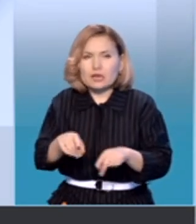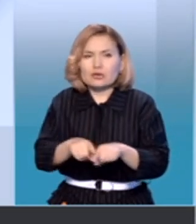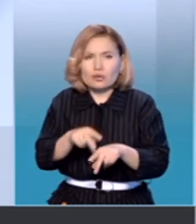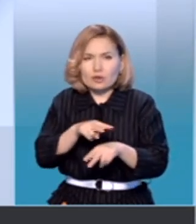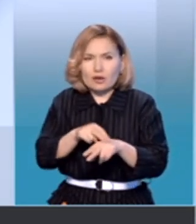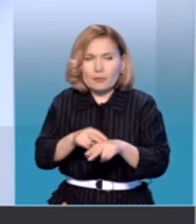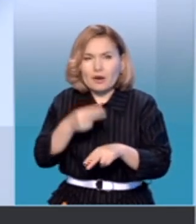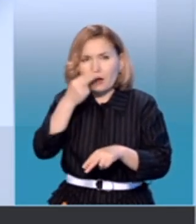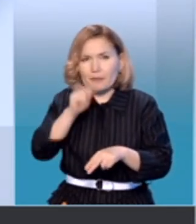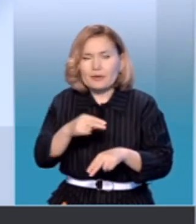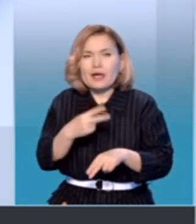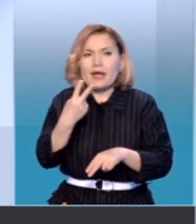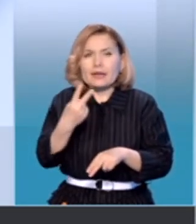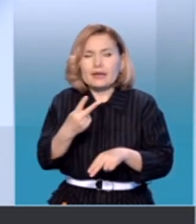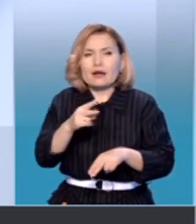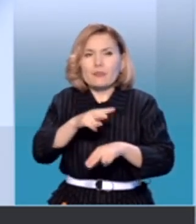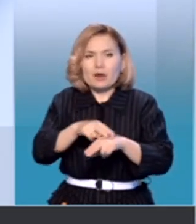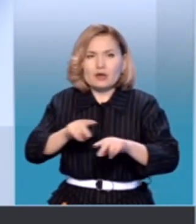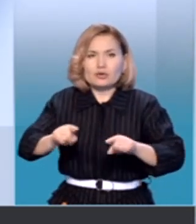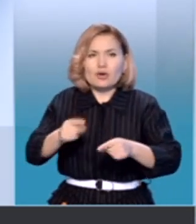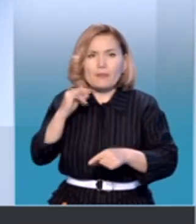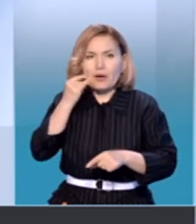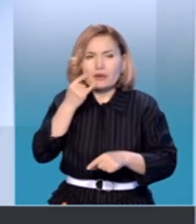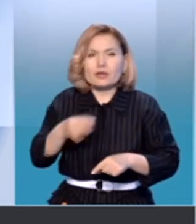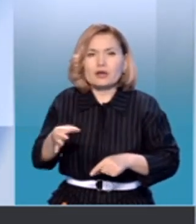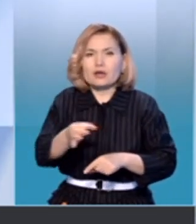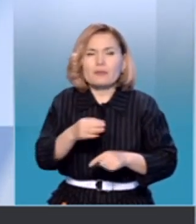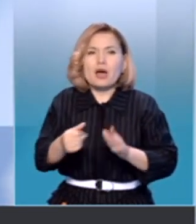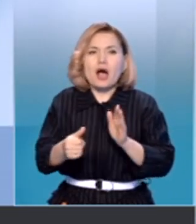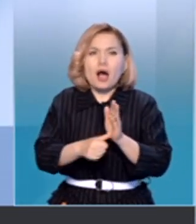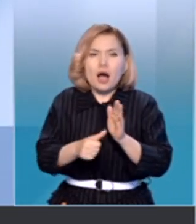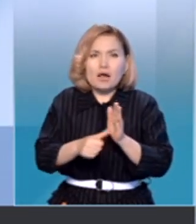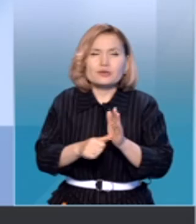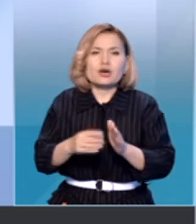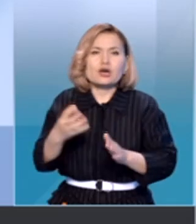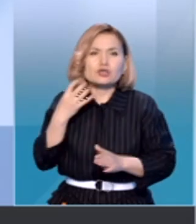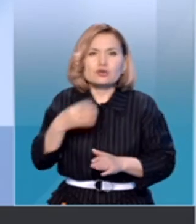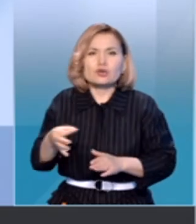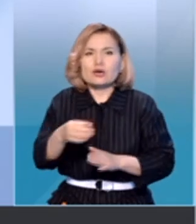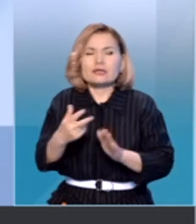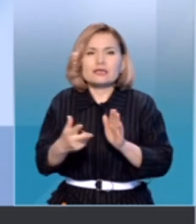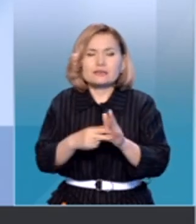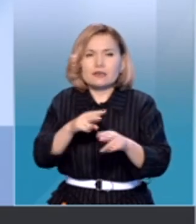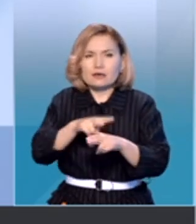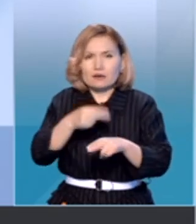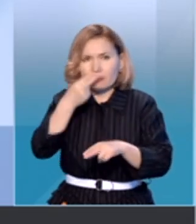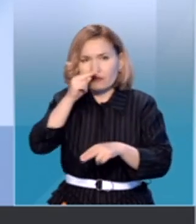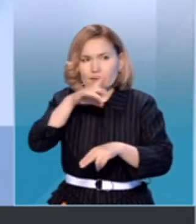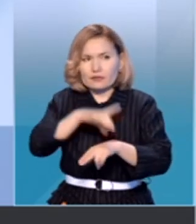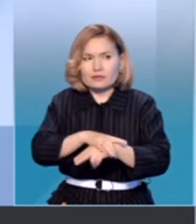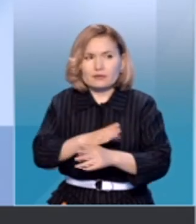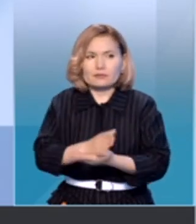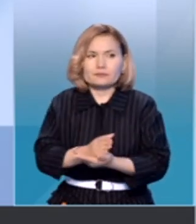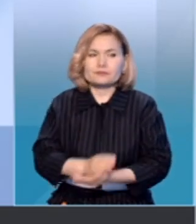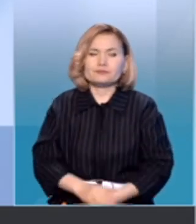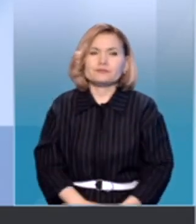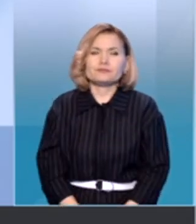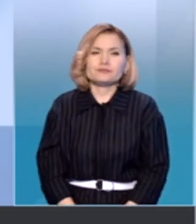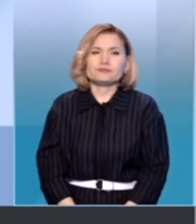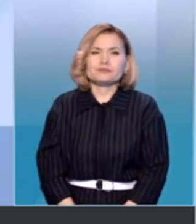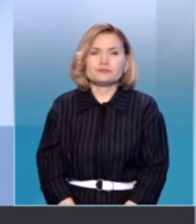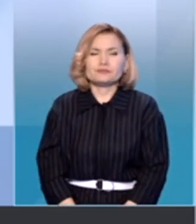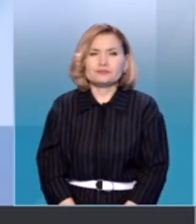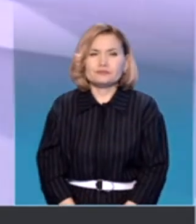Әр аймақтан 2 адамнан ұсталды. Павлодар облысында 6, Қызылорда облысында 8 азамат күдікке ілінді.